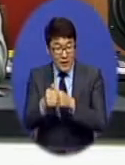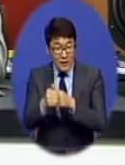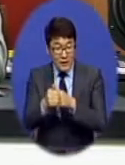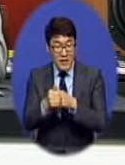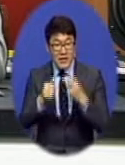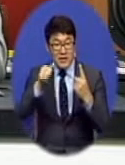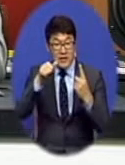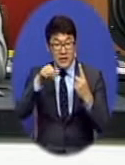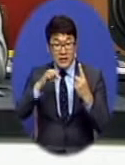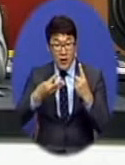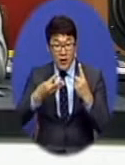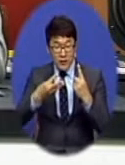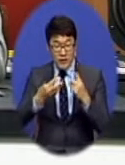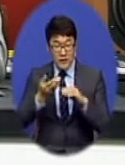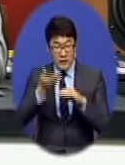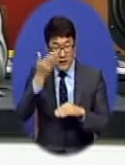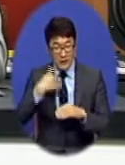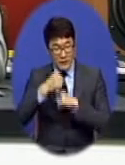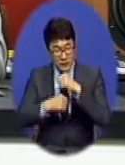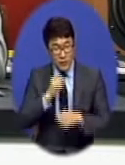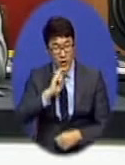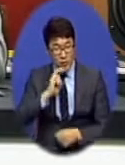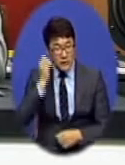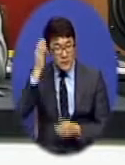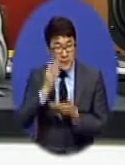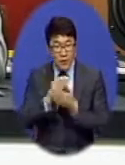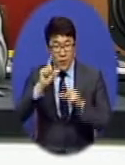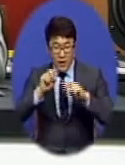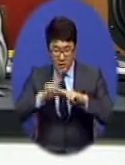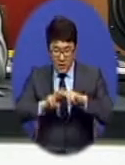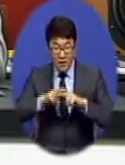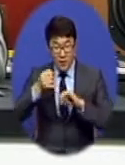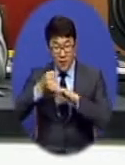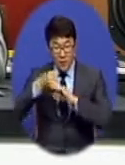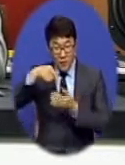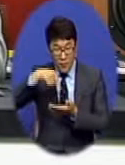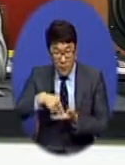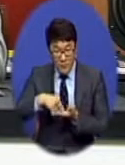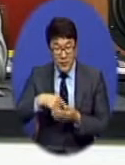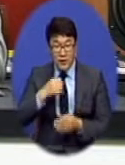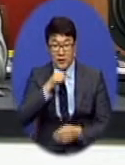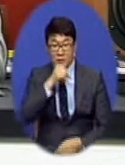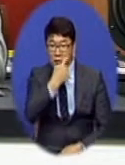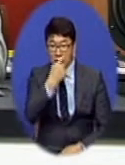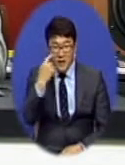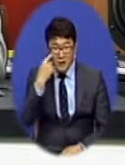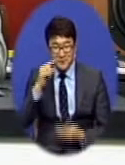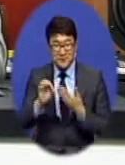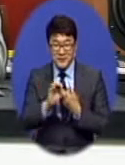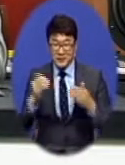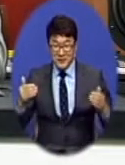나서 1절 이상 노래를 부르시고 또한 잊지 마시고 우물정자 버튼을 꾹 누르시고 점수를 확인하시면